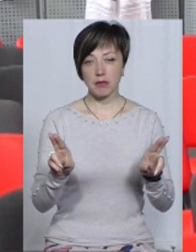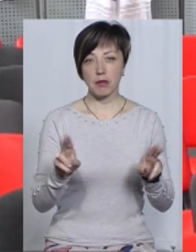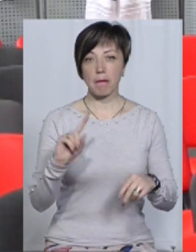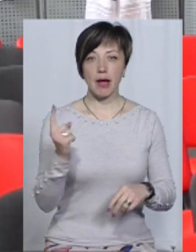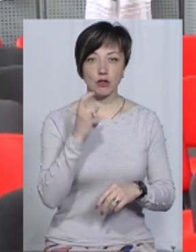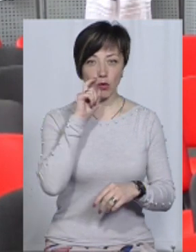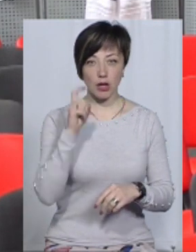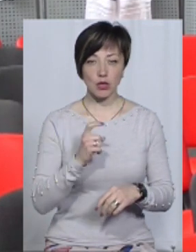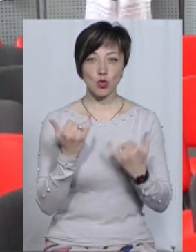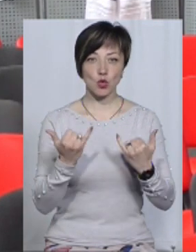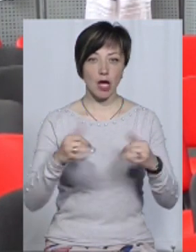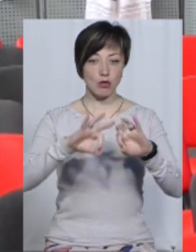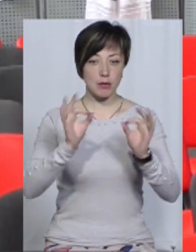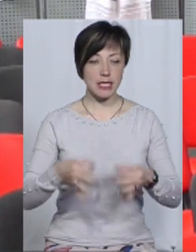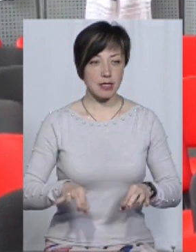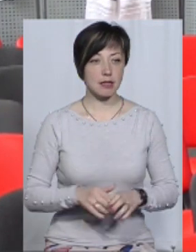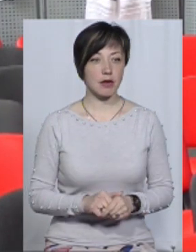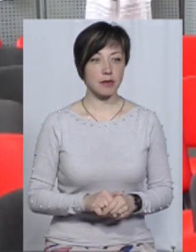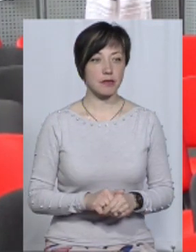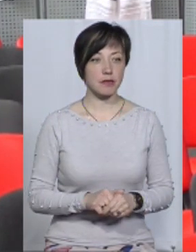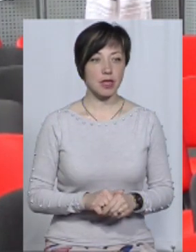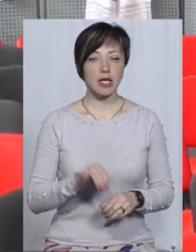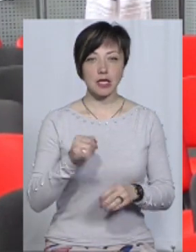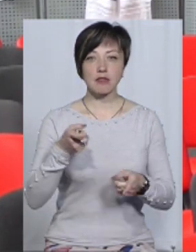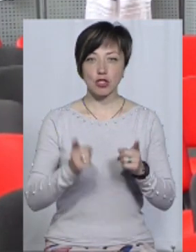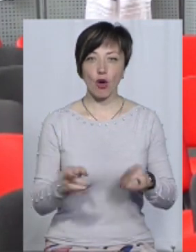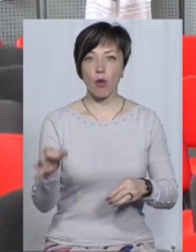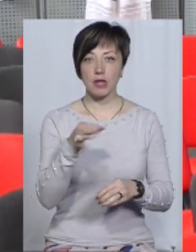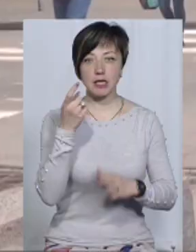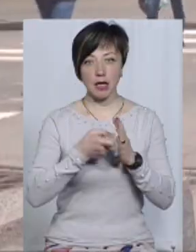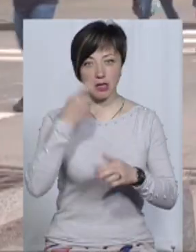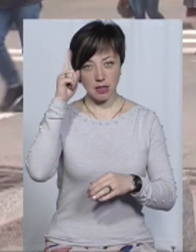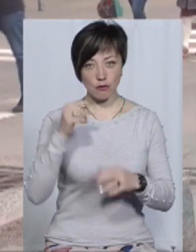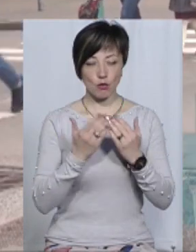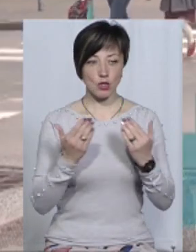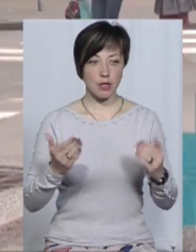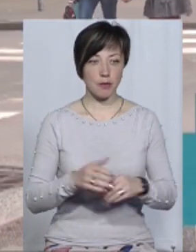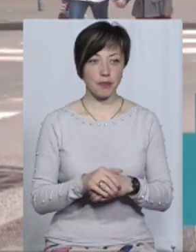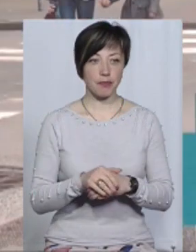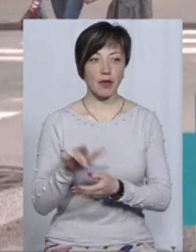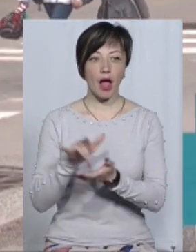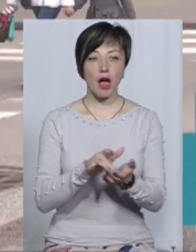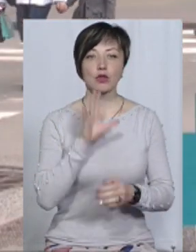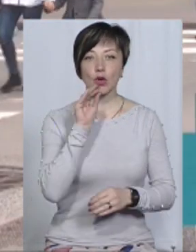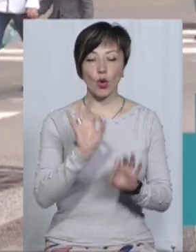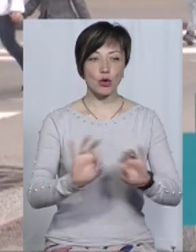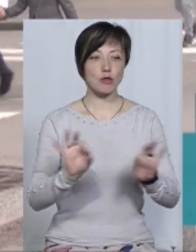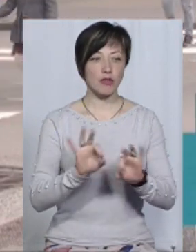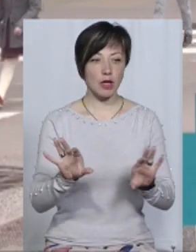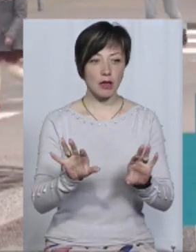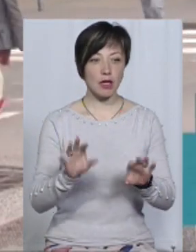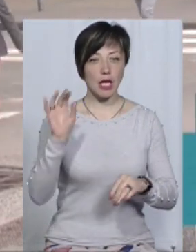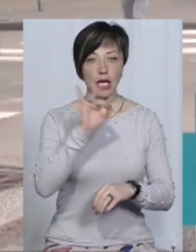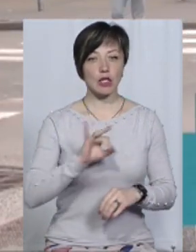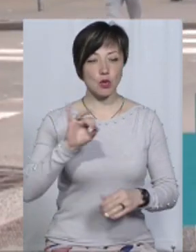в Україні музей сучасного мистецтва. І, звичайно, обласний краєзнавчий музей. Екскурсовод розповідає